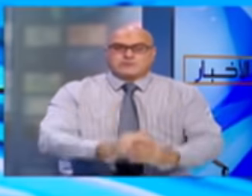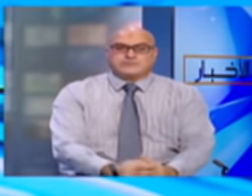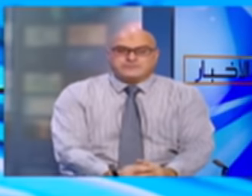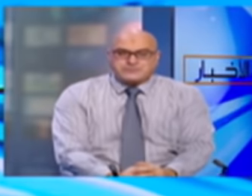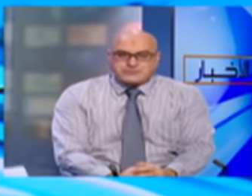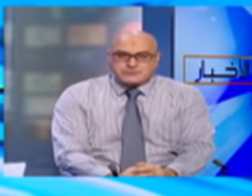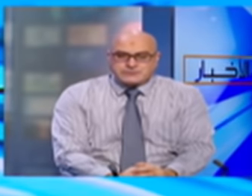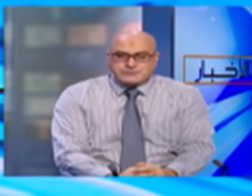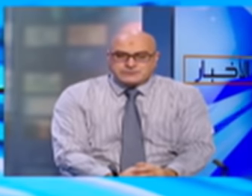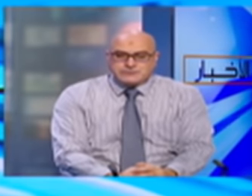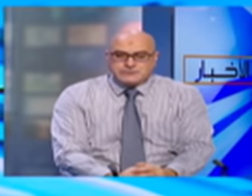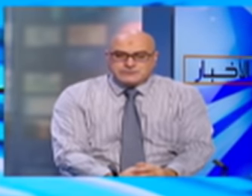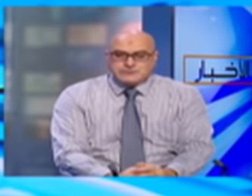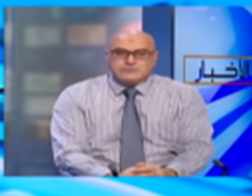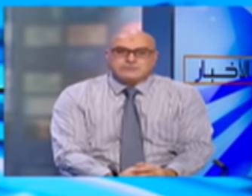فيسبوك.